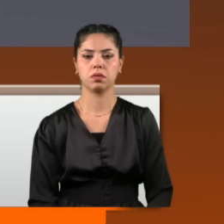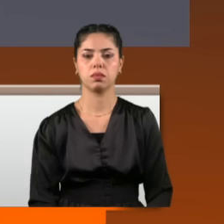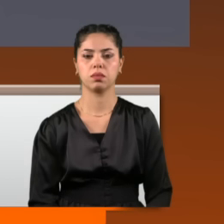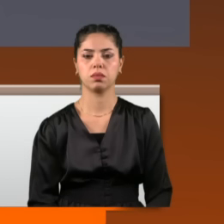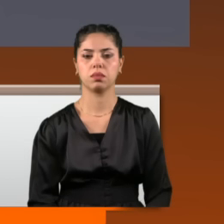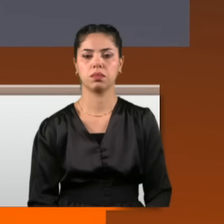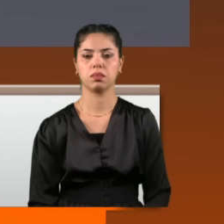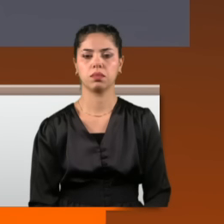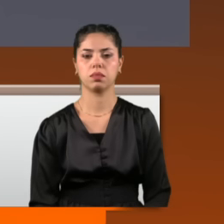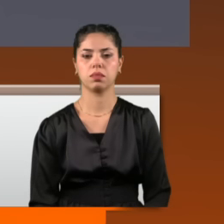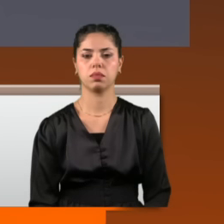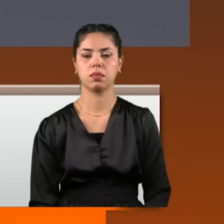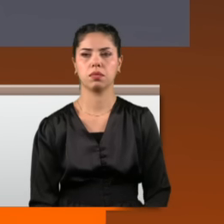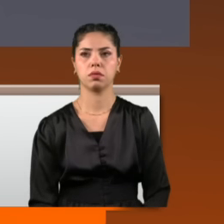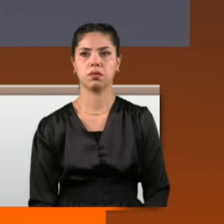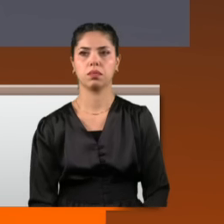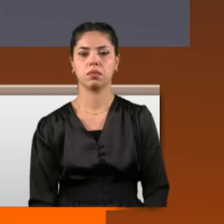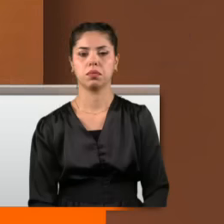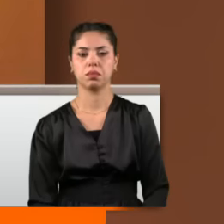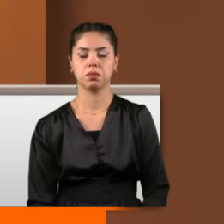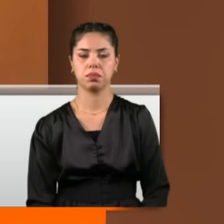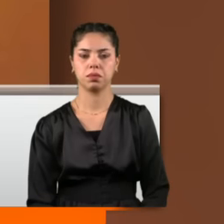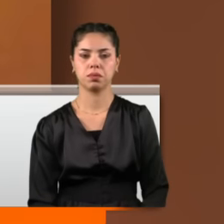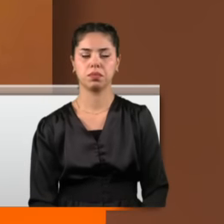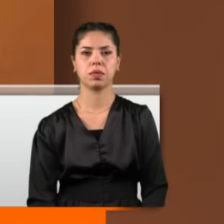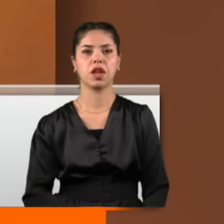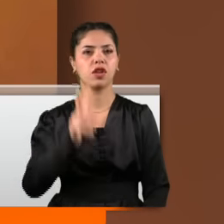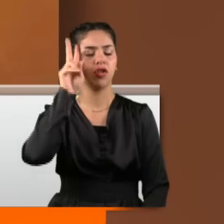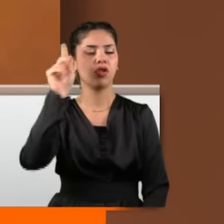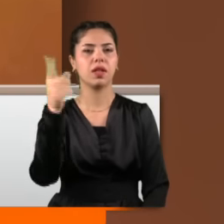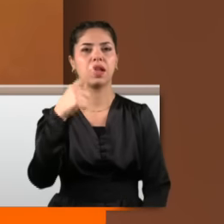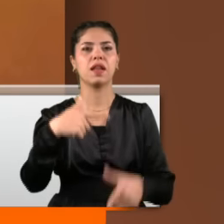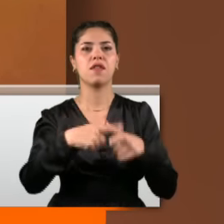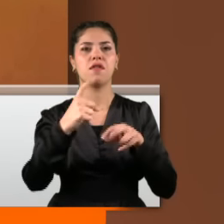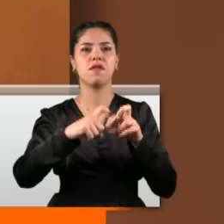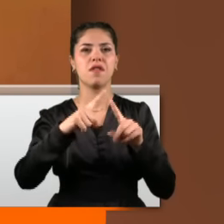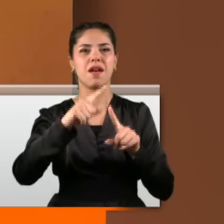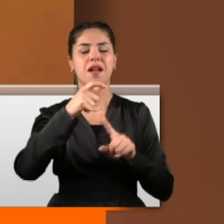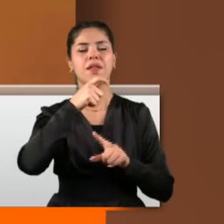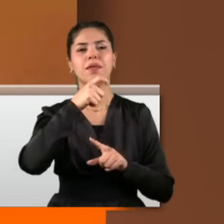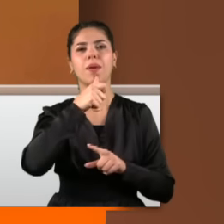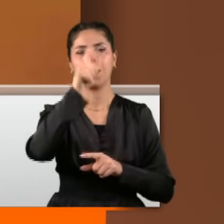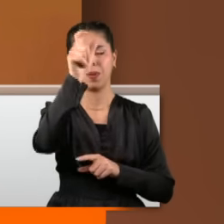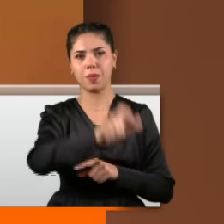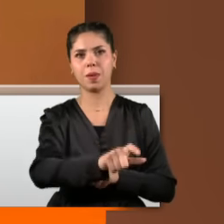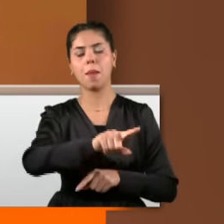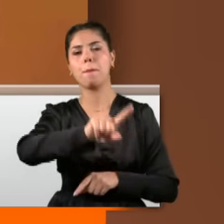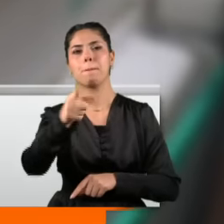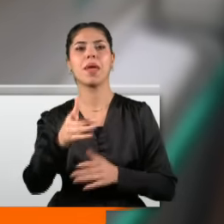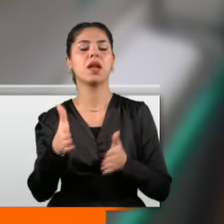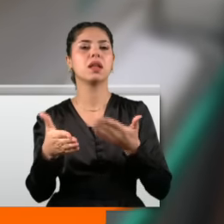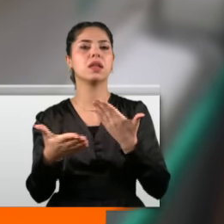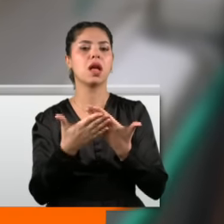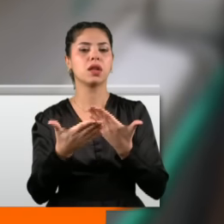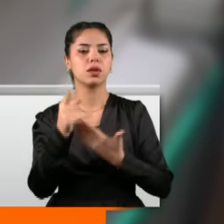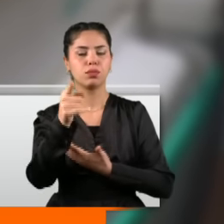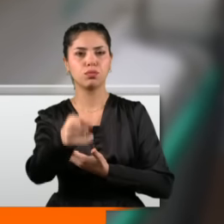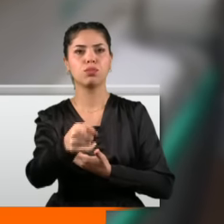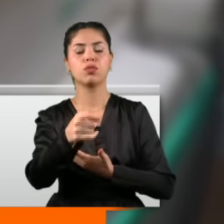ilgili 10-12 kere para aldım. Çete lideri Fırat Sarı'nın asistanı hemşire Sümeyye Taşçı da çete içindeki